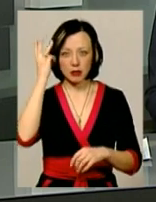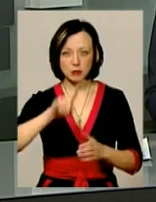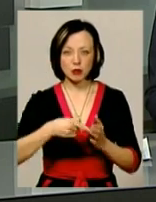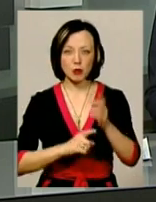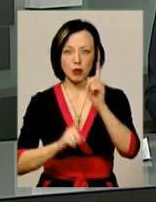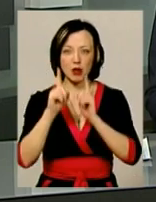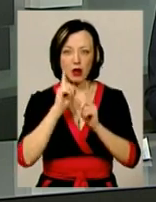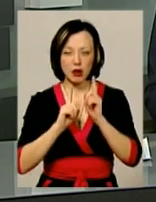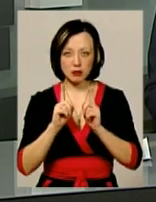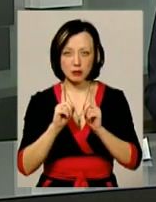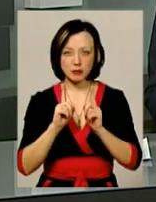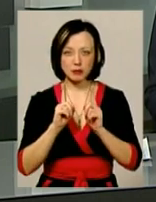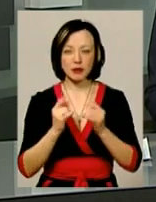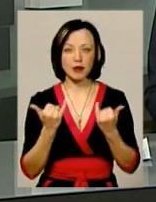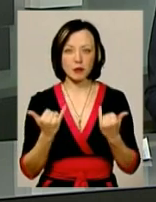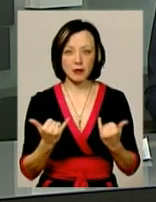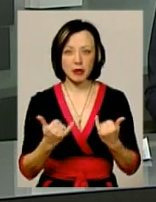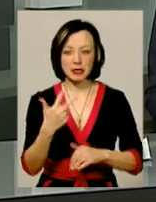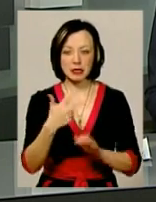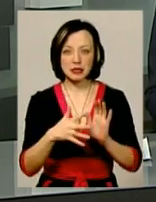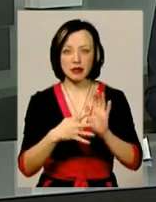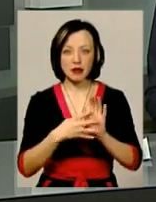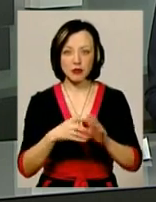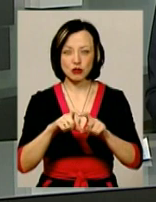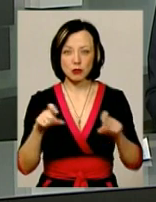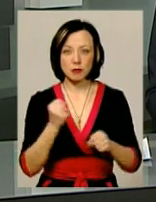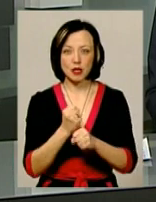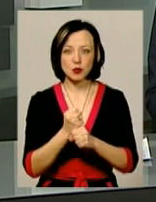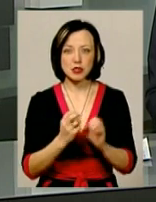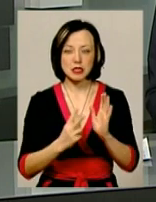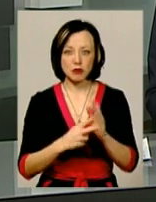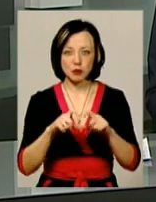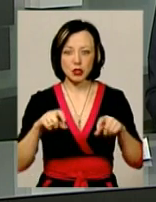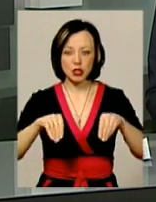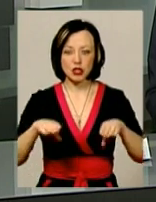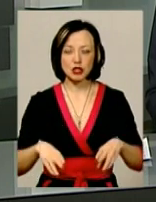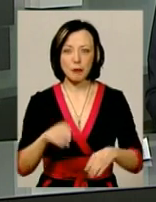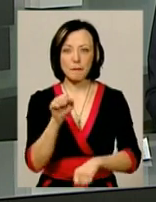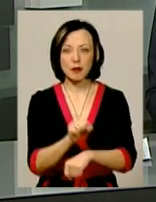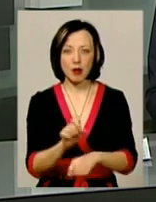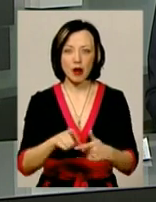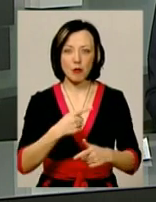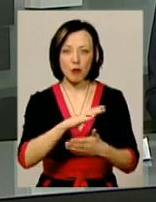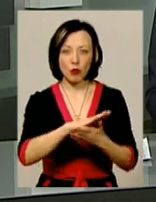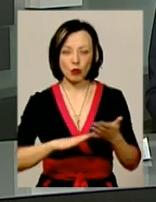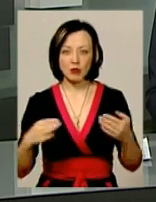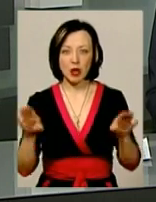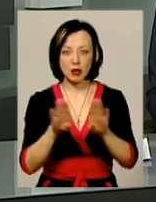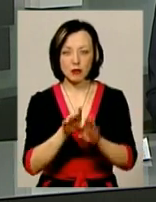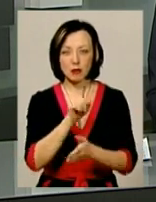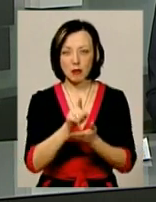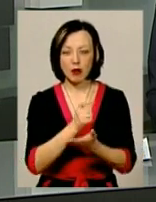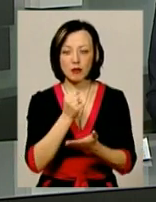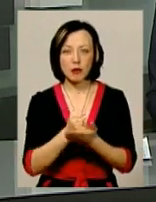міської ради Роман Миколаїв, на тепер з 39 шкіл міста працюють 7. Рішення про припинення або продовження карантину мають ухвалити